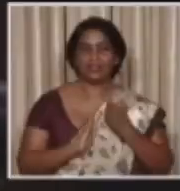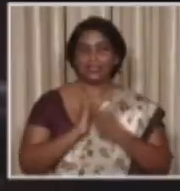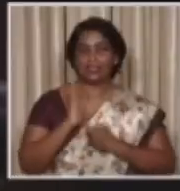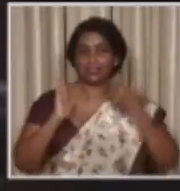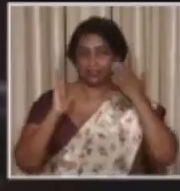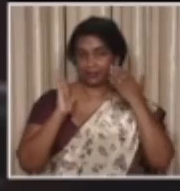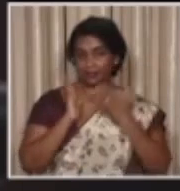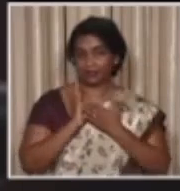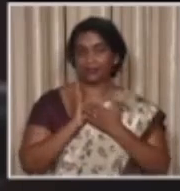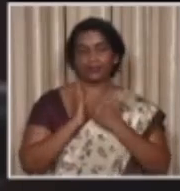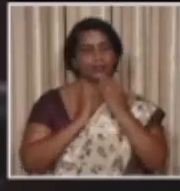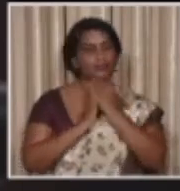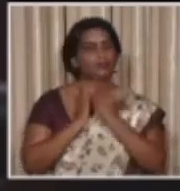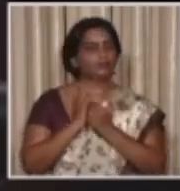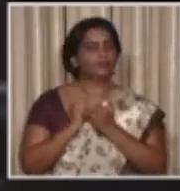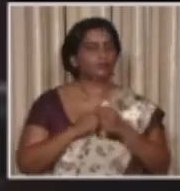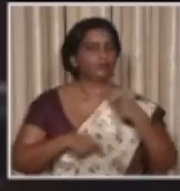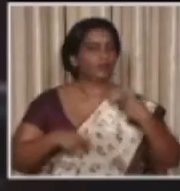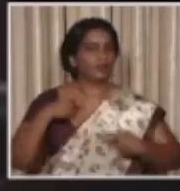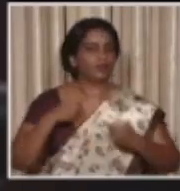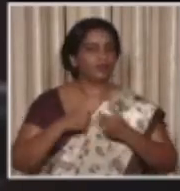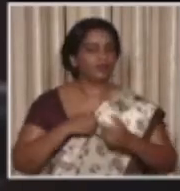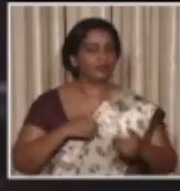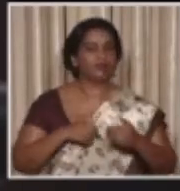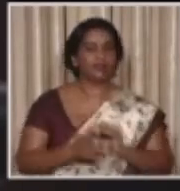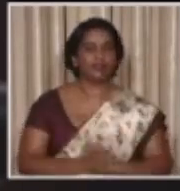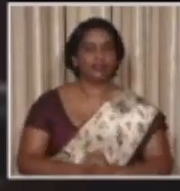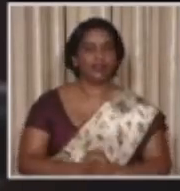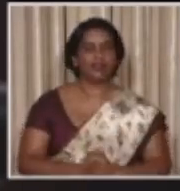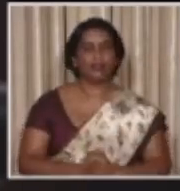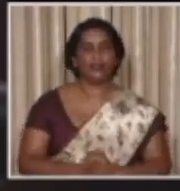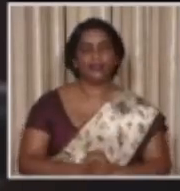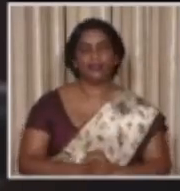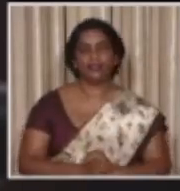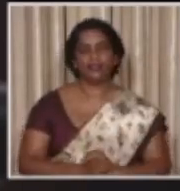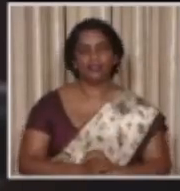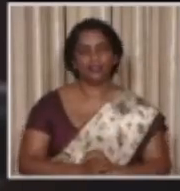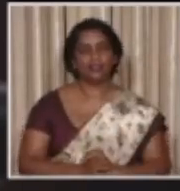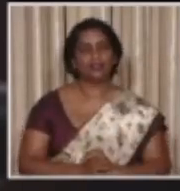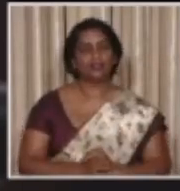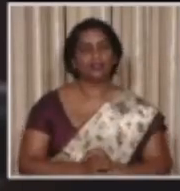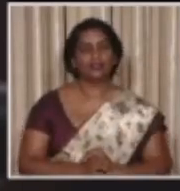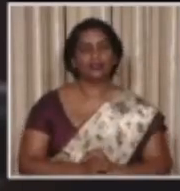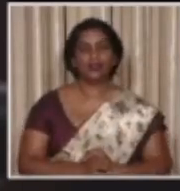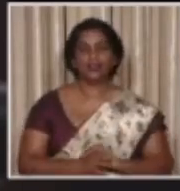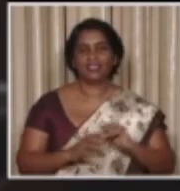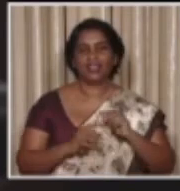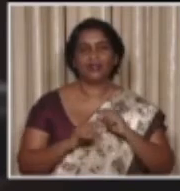පිළිබඳව විවාද කරනවා අපි දන්නවා මේ රටේ